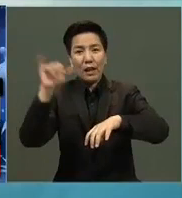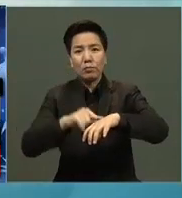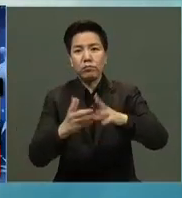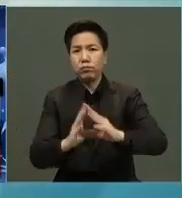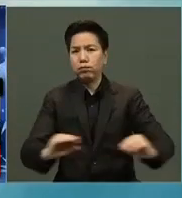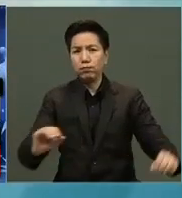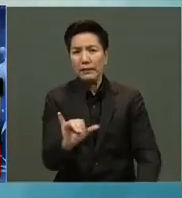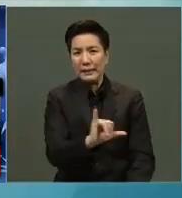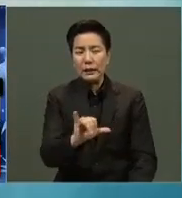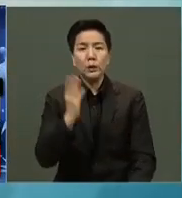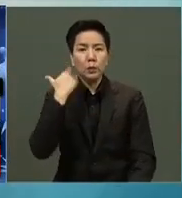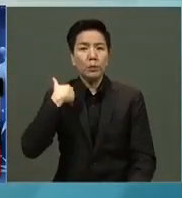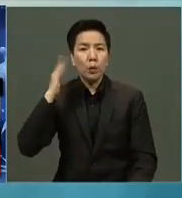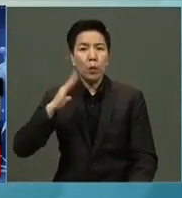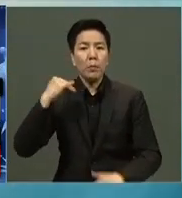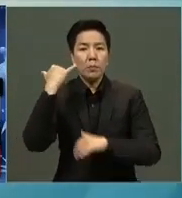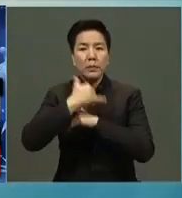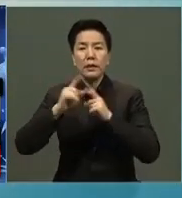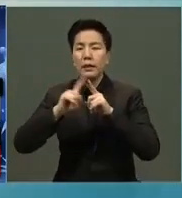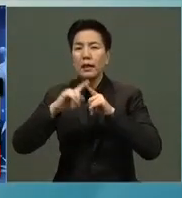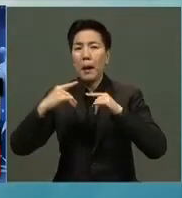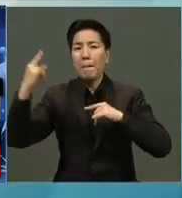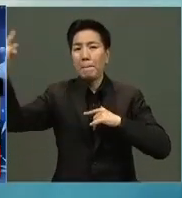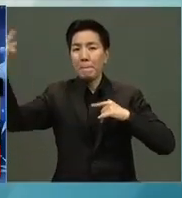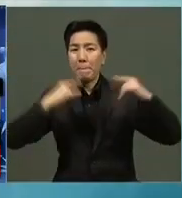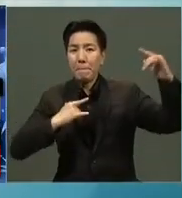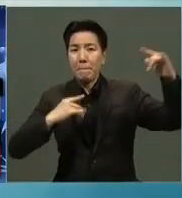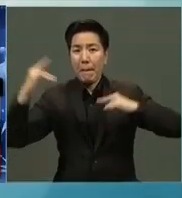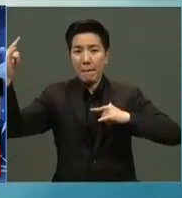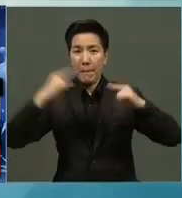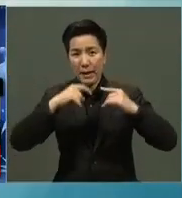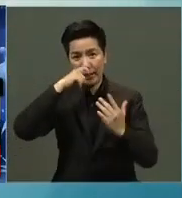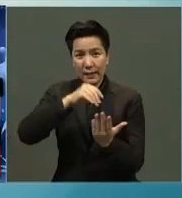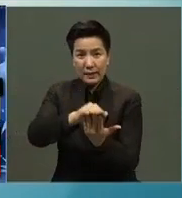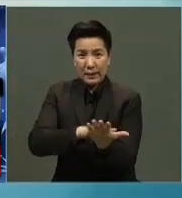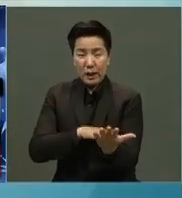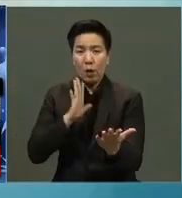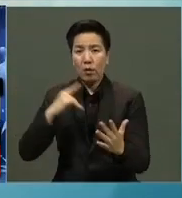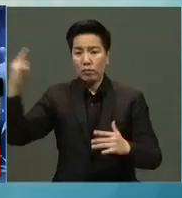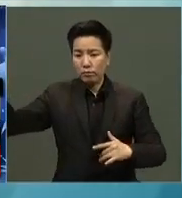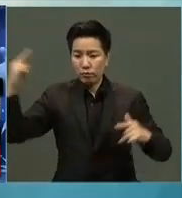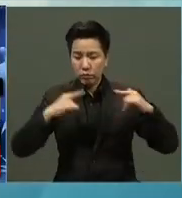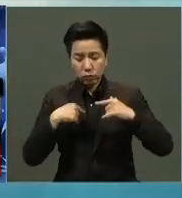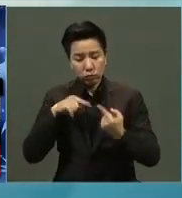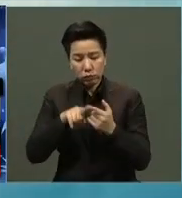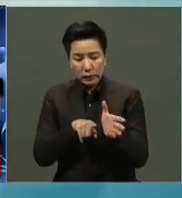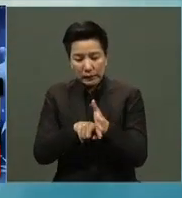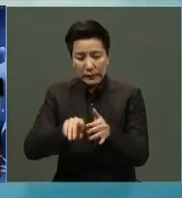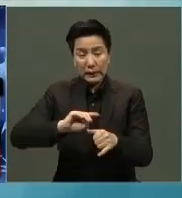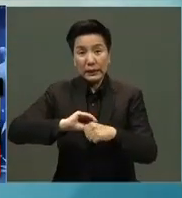คนต่างชาตินะครับการเดินทางจากต่างประเทศนะครับของผู้ป่วยที่ติดเชื้อไวรัส Corona